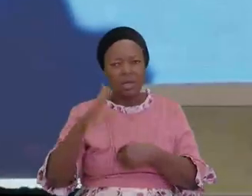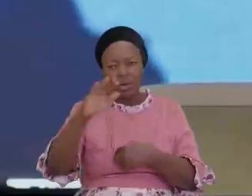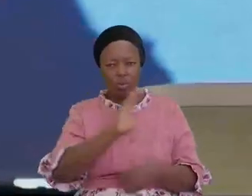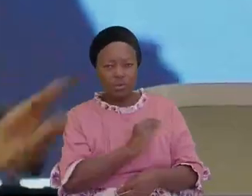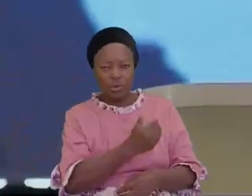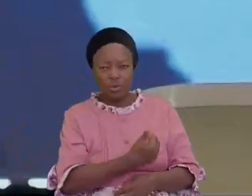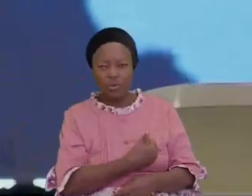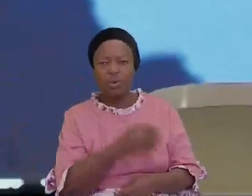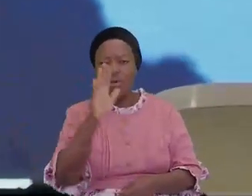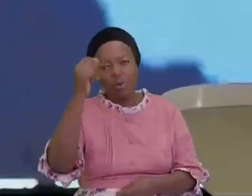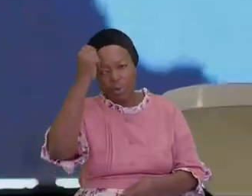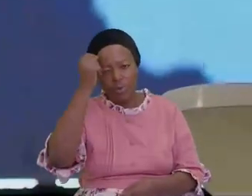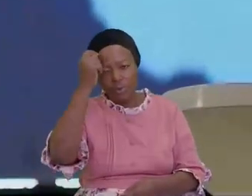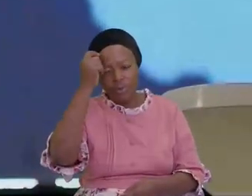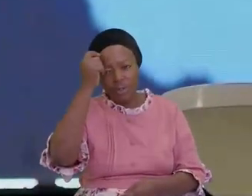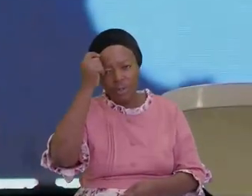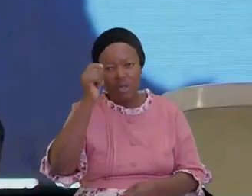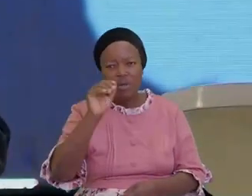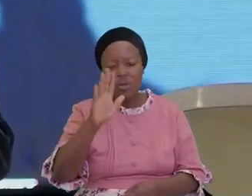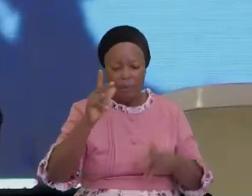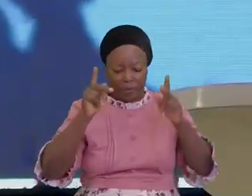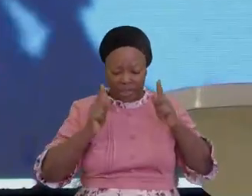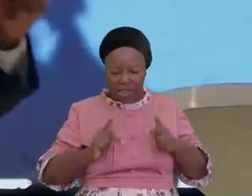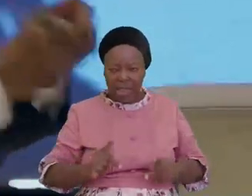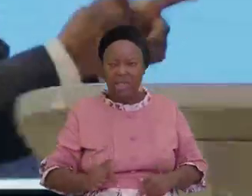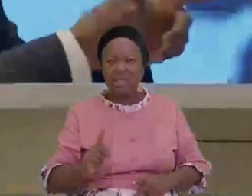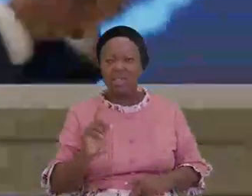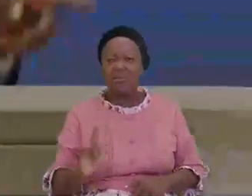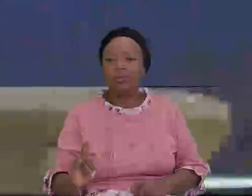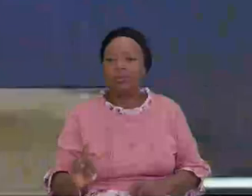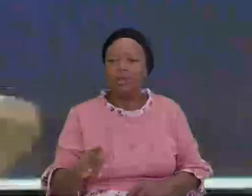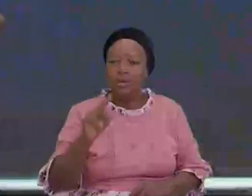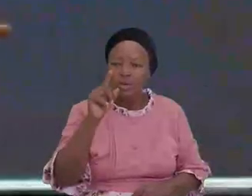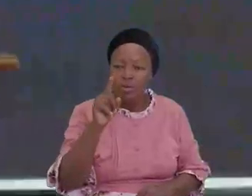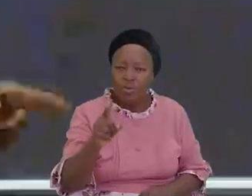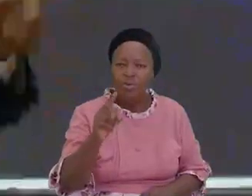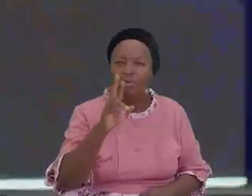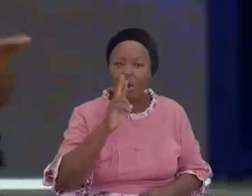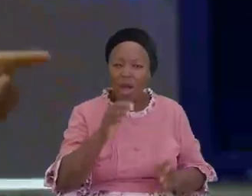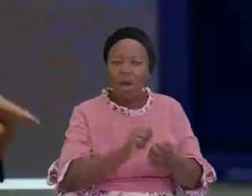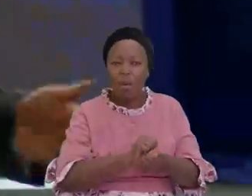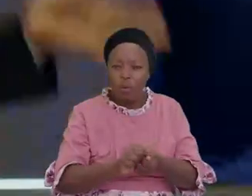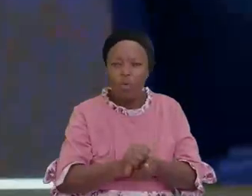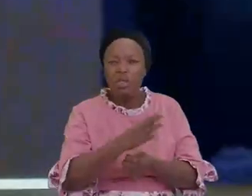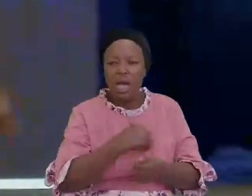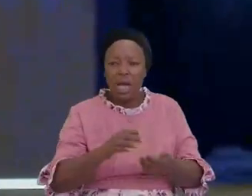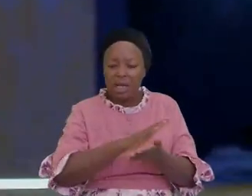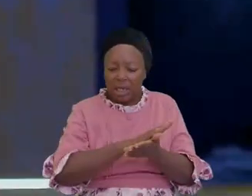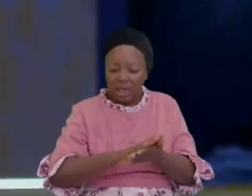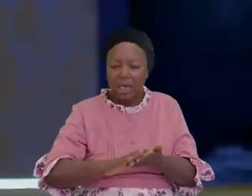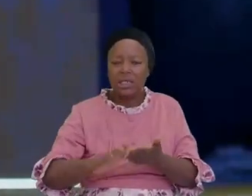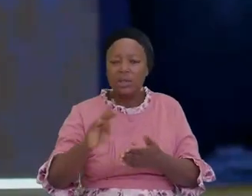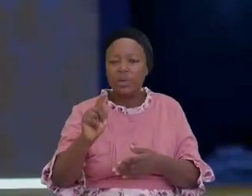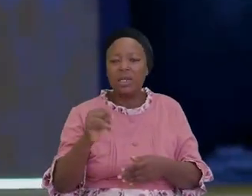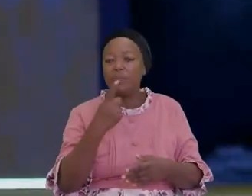ton âme, tes pensées, ta personnalité, tu es lavé, purifié